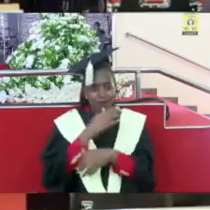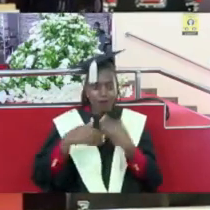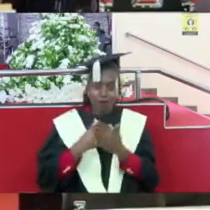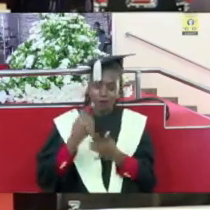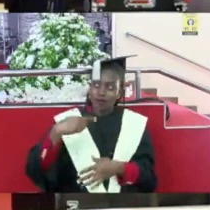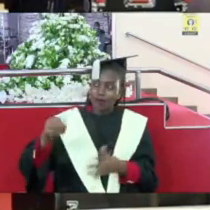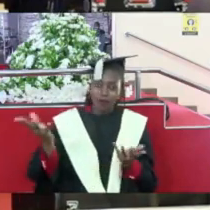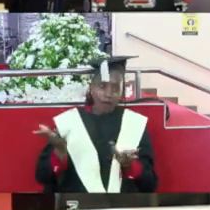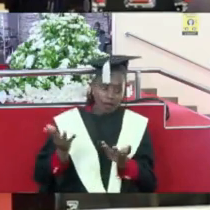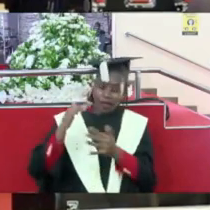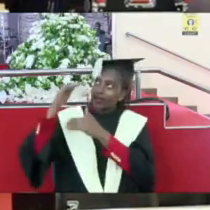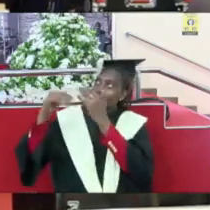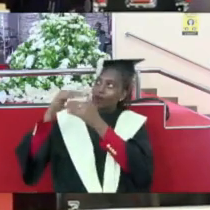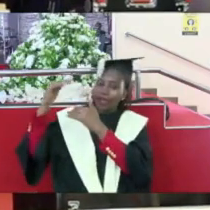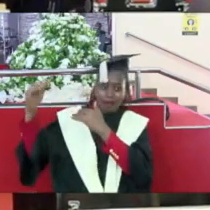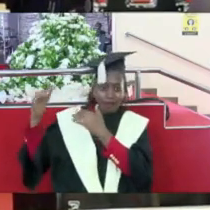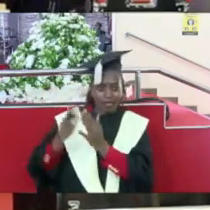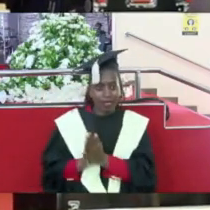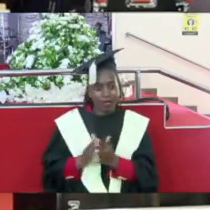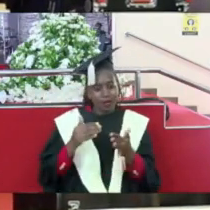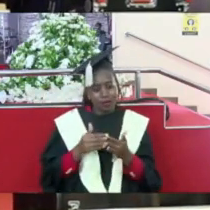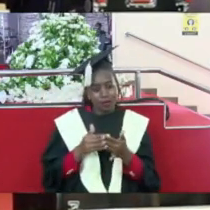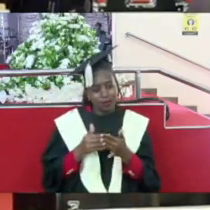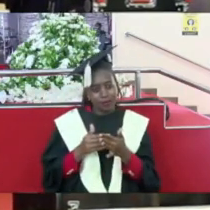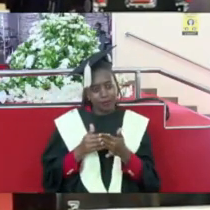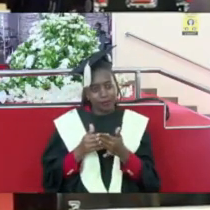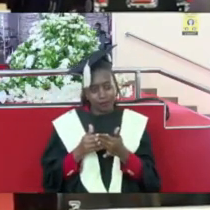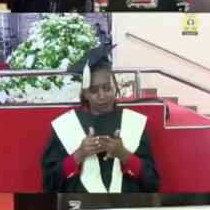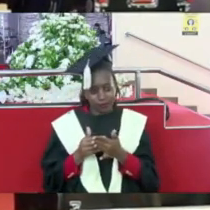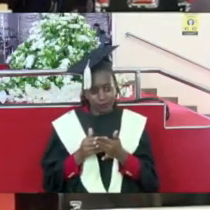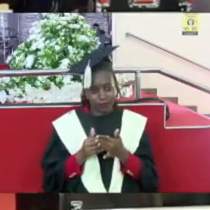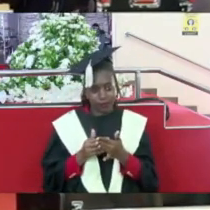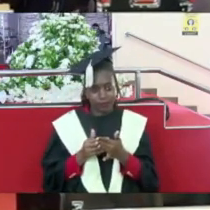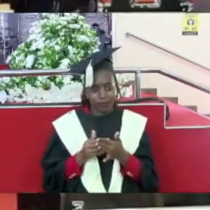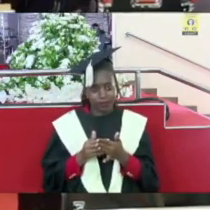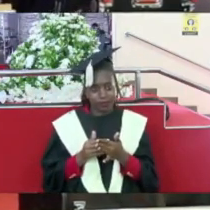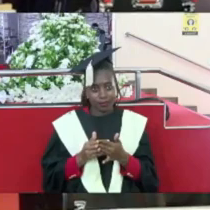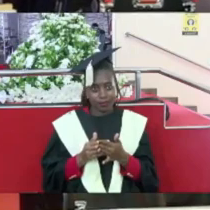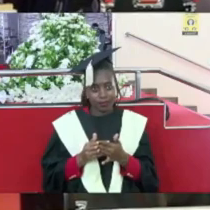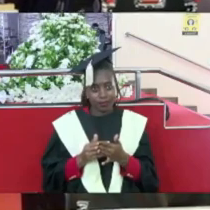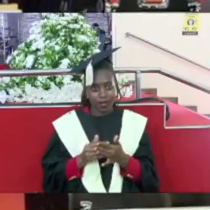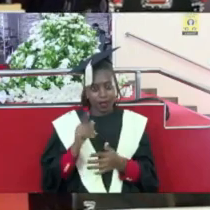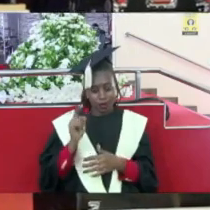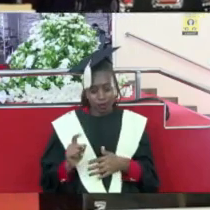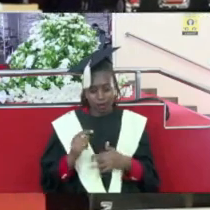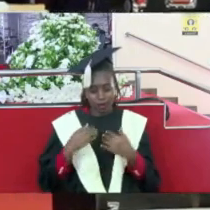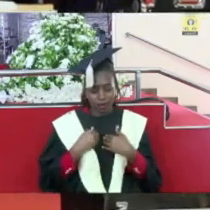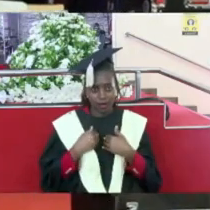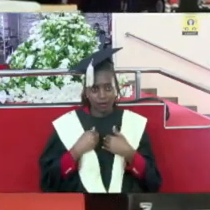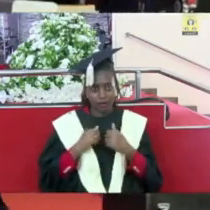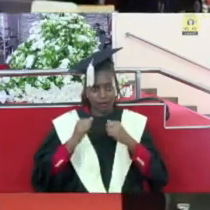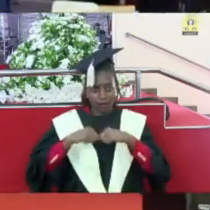mchezo ya kuleta Yesu kwa moyo ambao hauna ushirika na yeye.